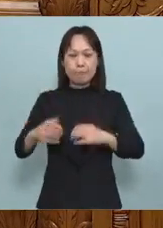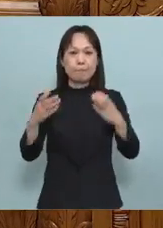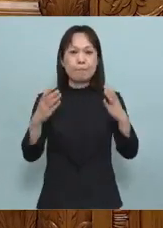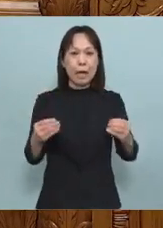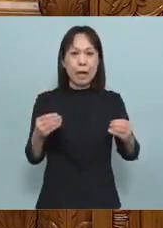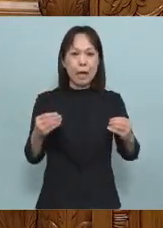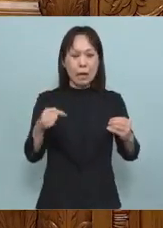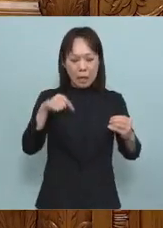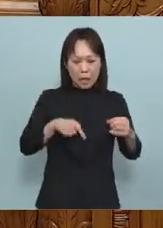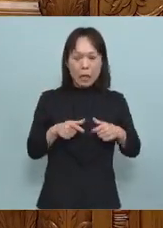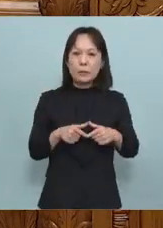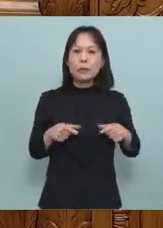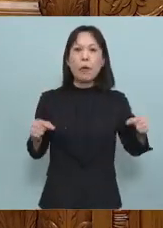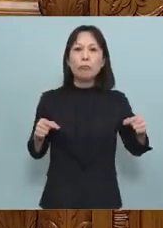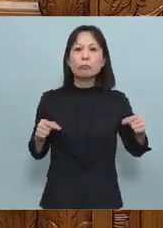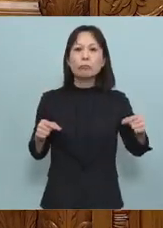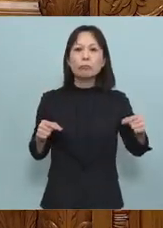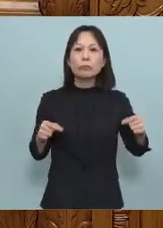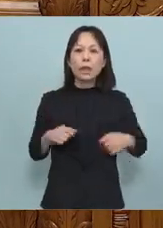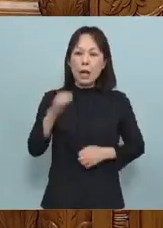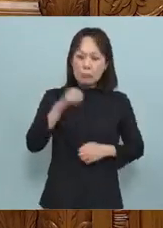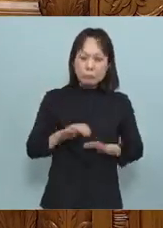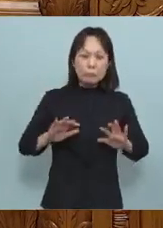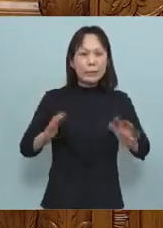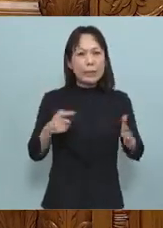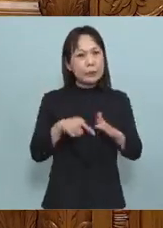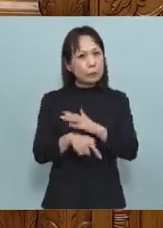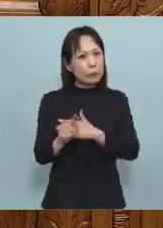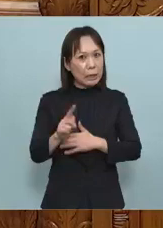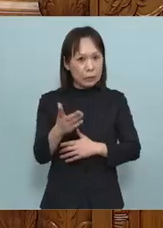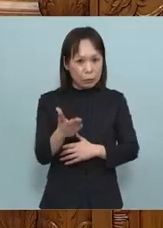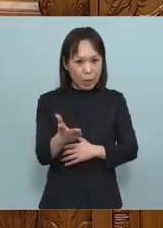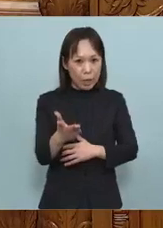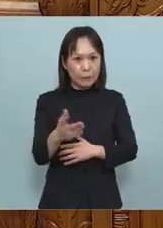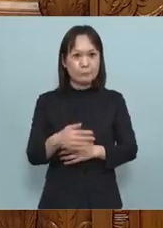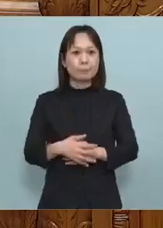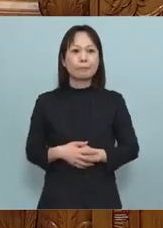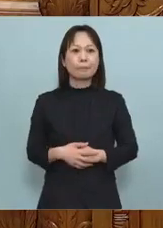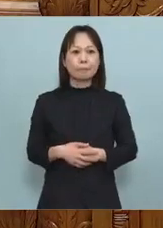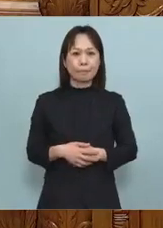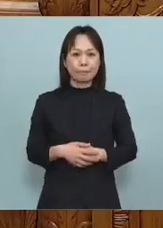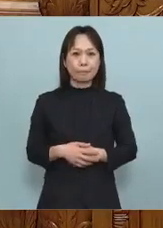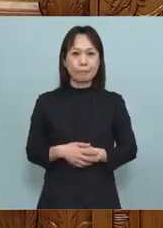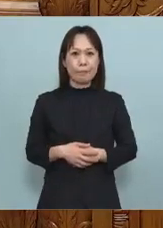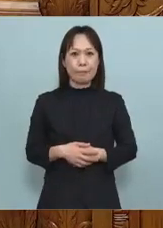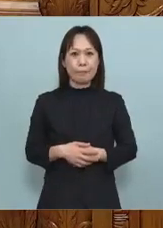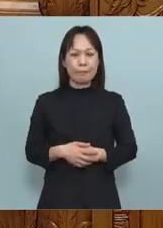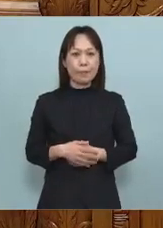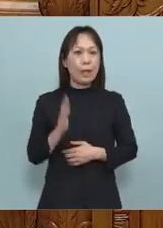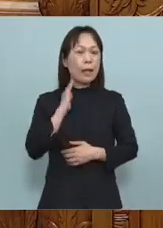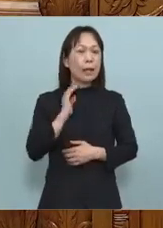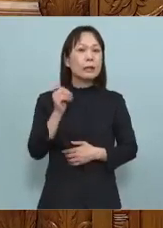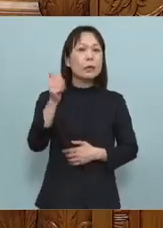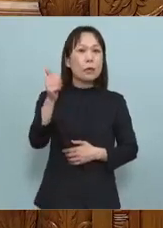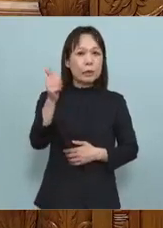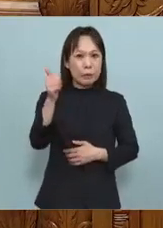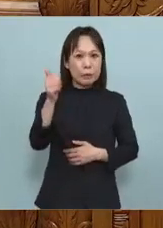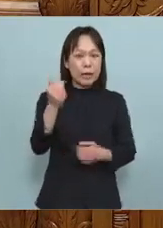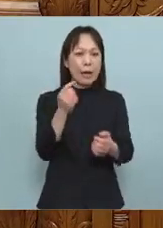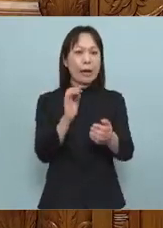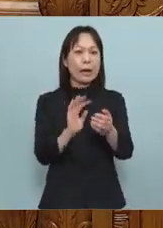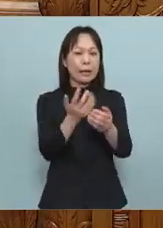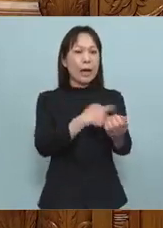賛同しなかったのはなぜか、まずお答えください。総理は火力発電のゼロエミッション化とし